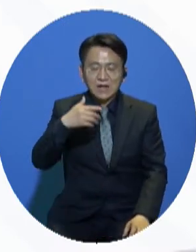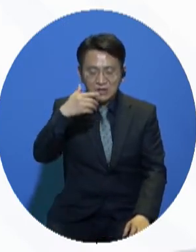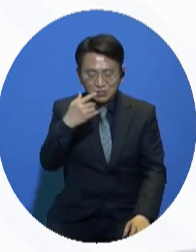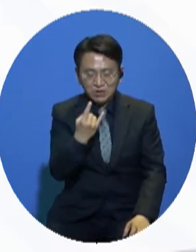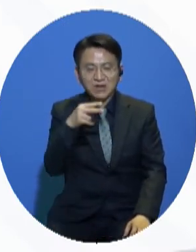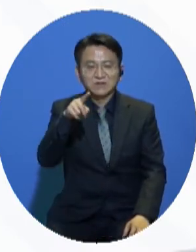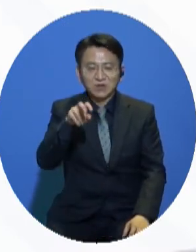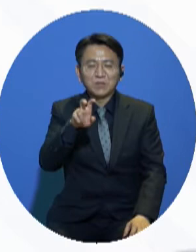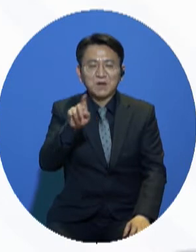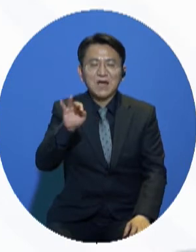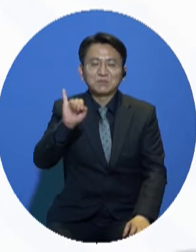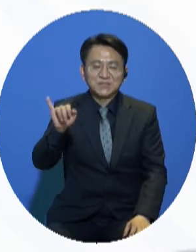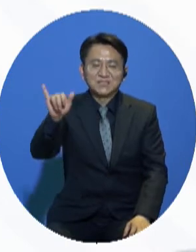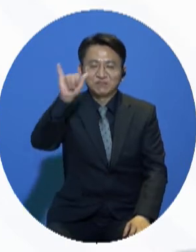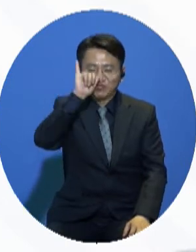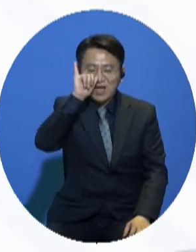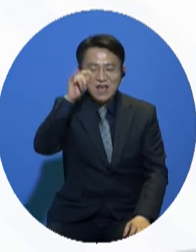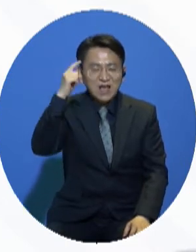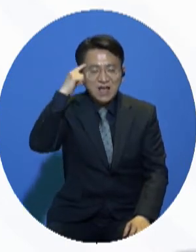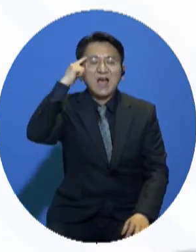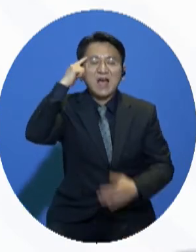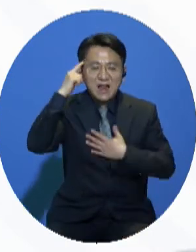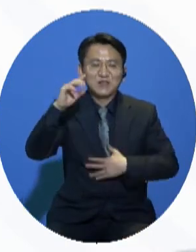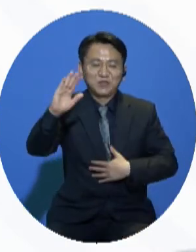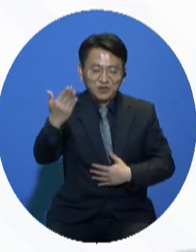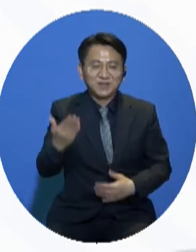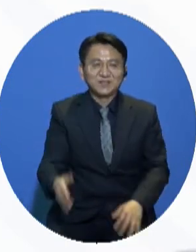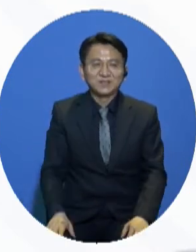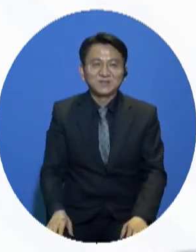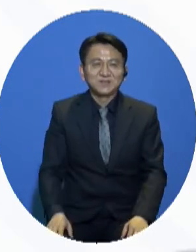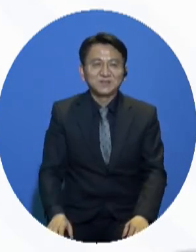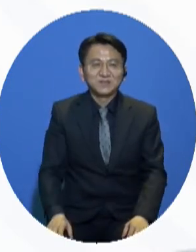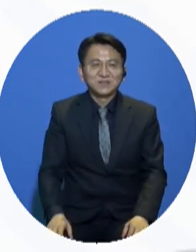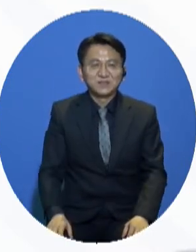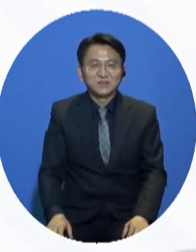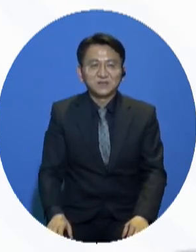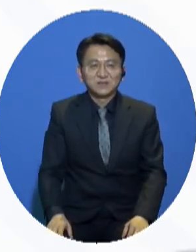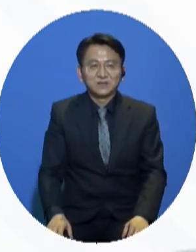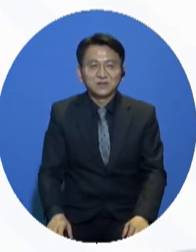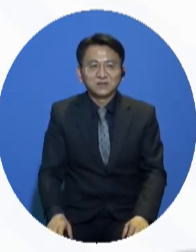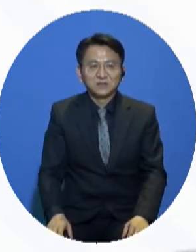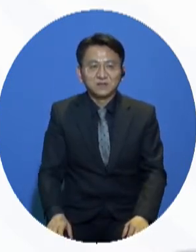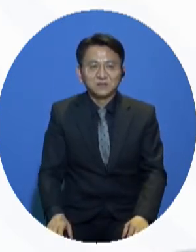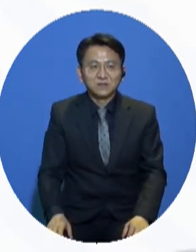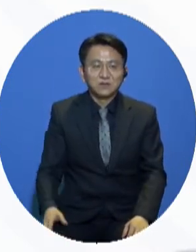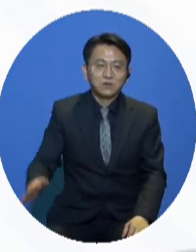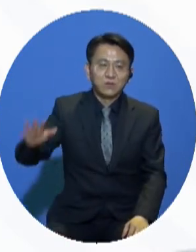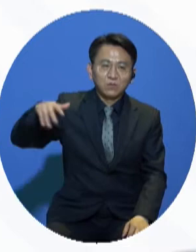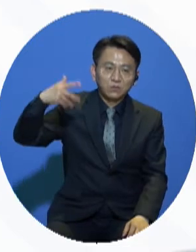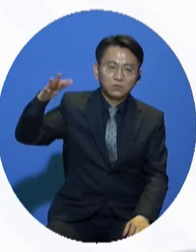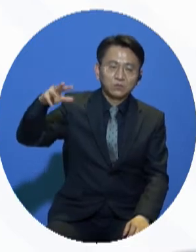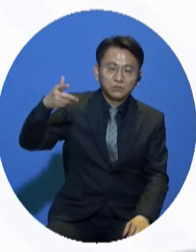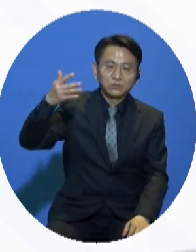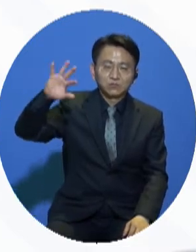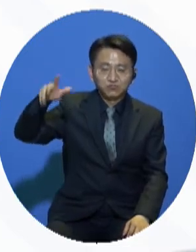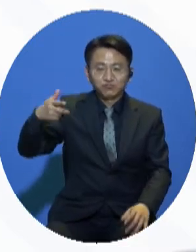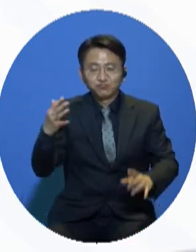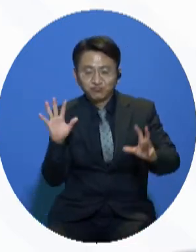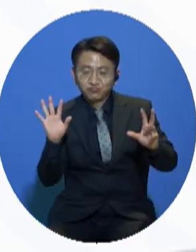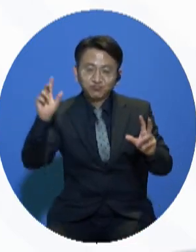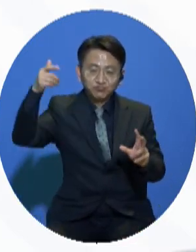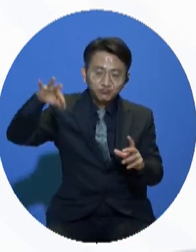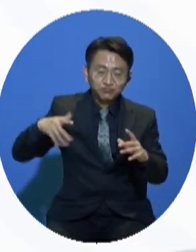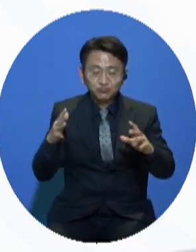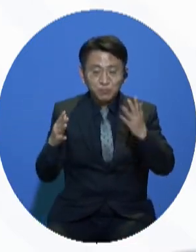뇌성마비가 hands and do 있는 this. 사람이 있구나라는 것을 1, 2, 깨닫게 3, 됩니다. 4. 그리고 Easy, 이런 right? 식으로 I can look at 제가 the screen and I'm not worried. 오른손으로는 It just 아주